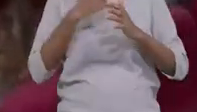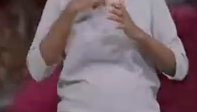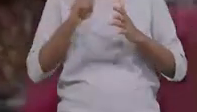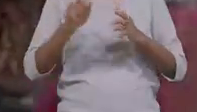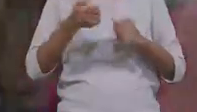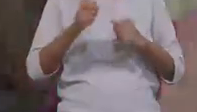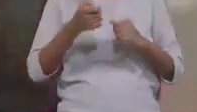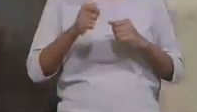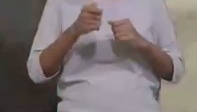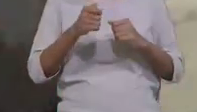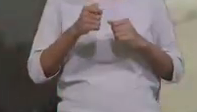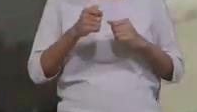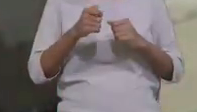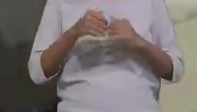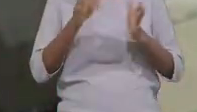La clé